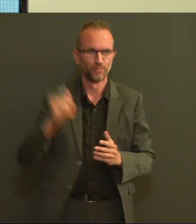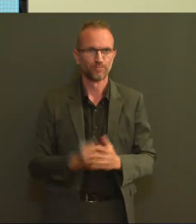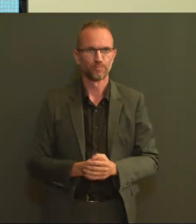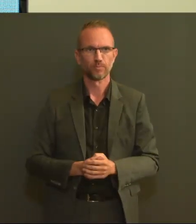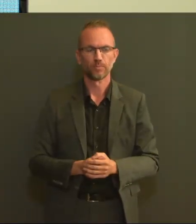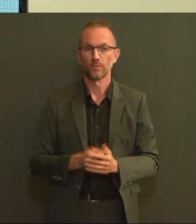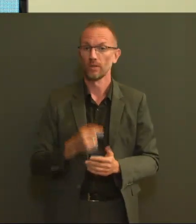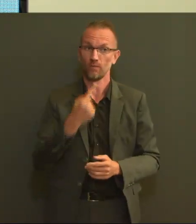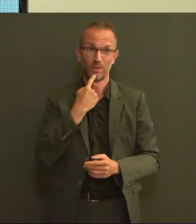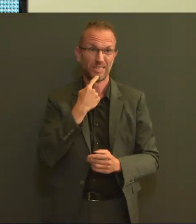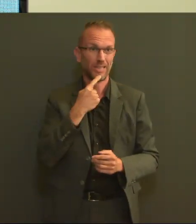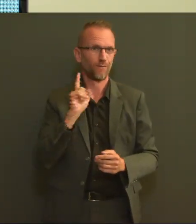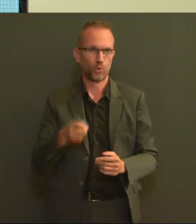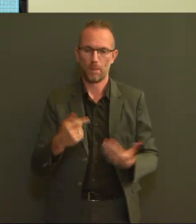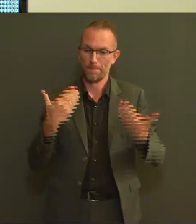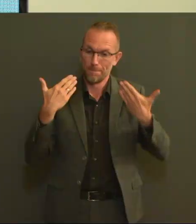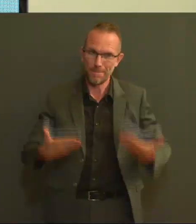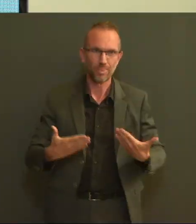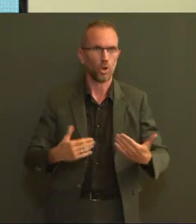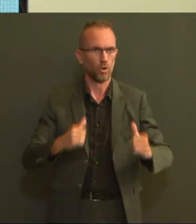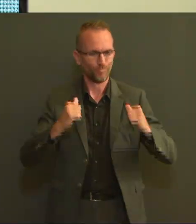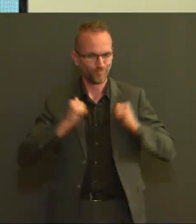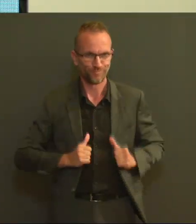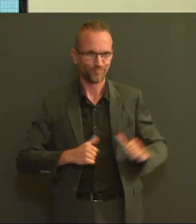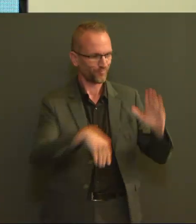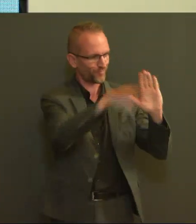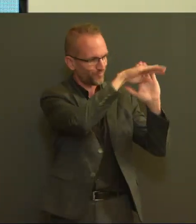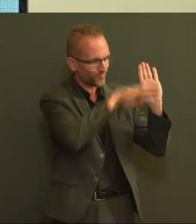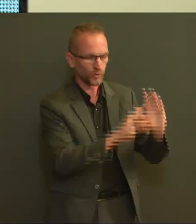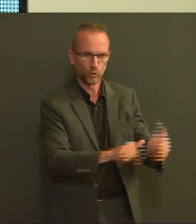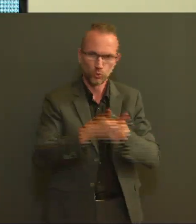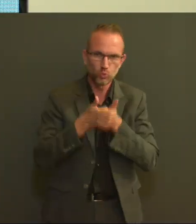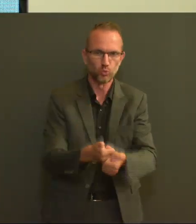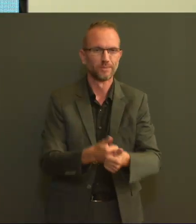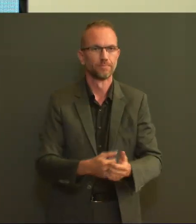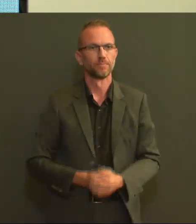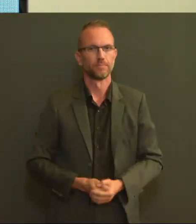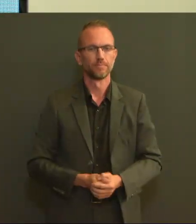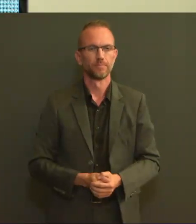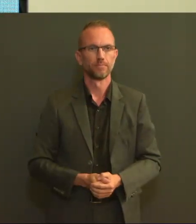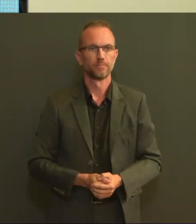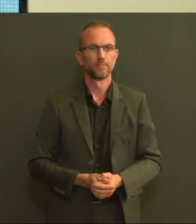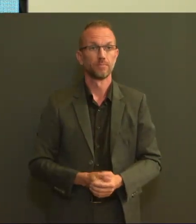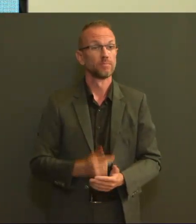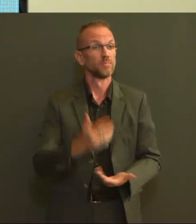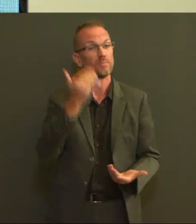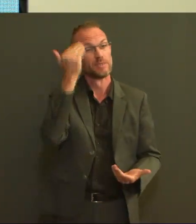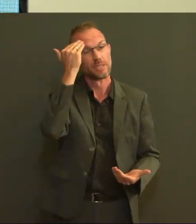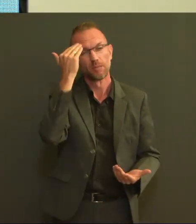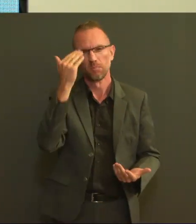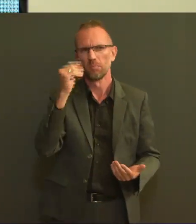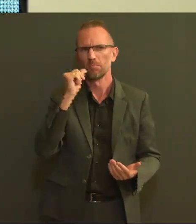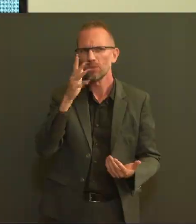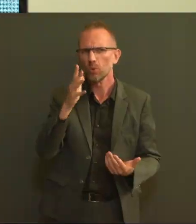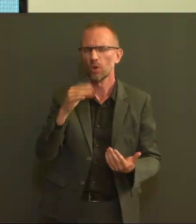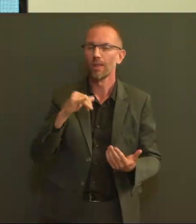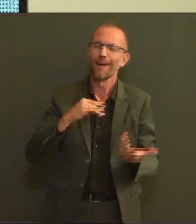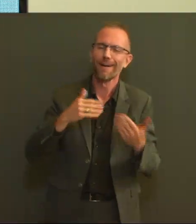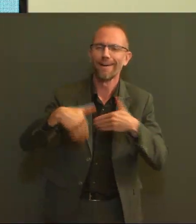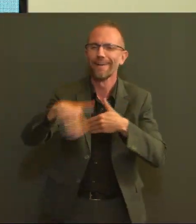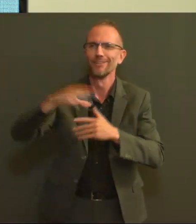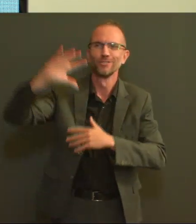comportements. On prévoit quelques beaux jours en milieu de semaine et on pourrait être tenté d'oublier le